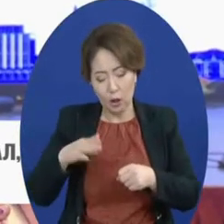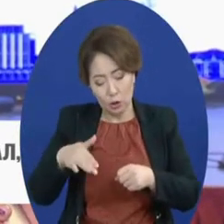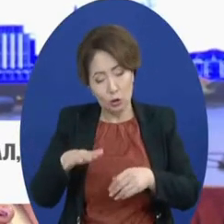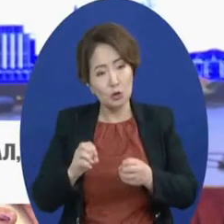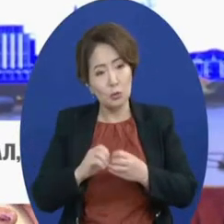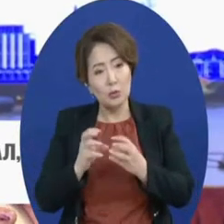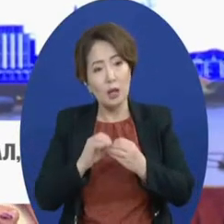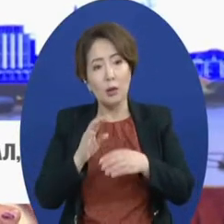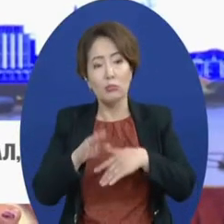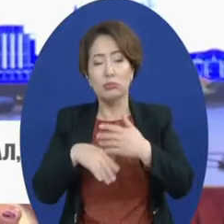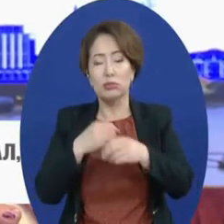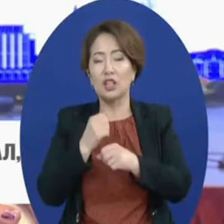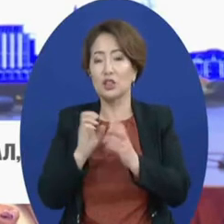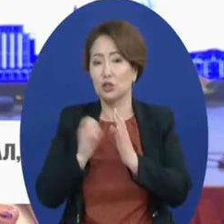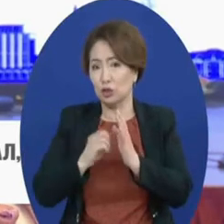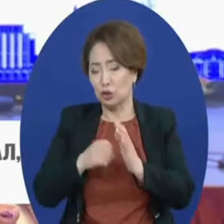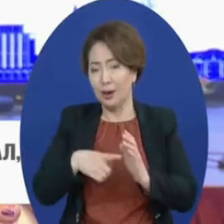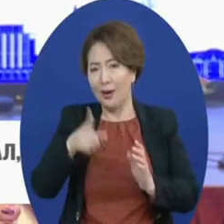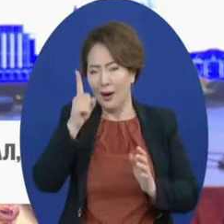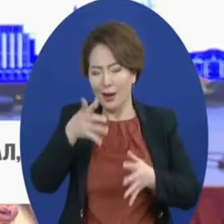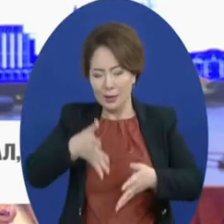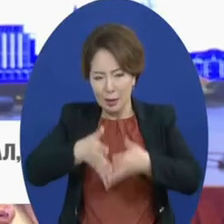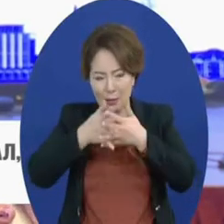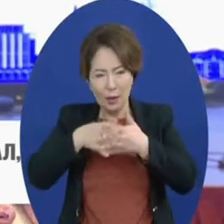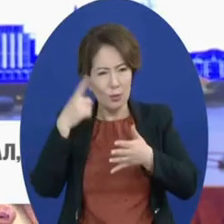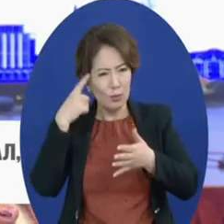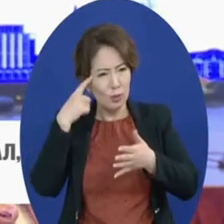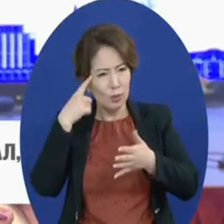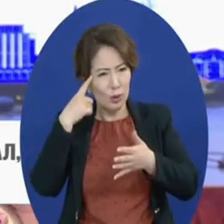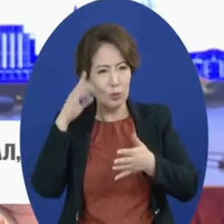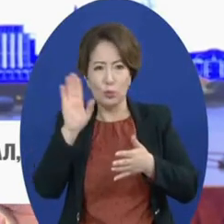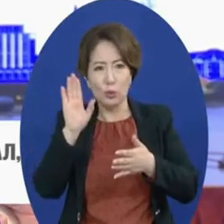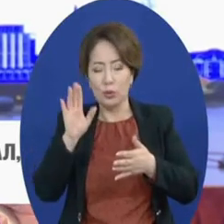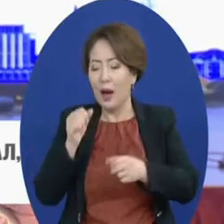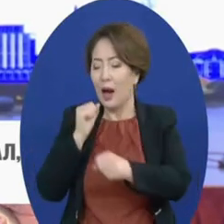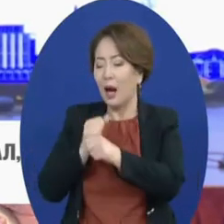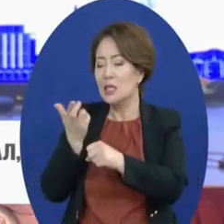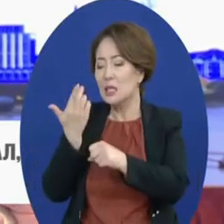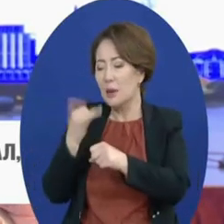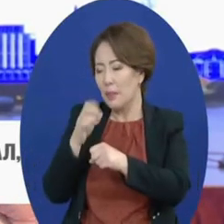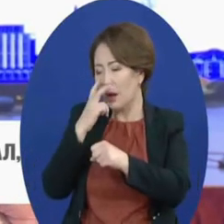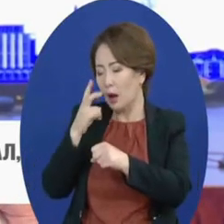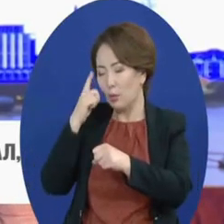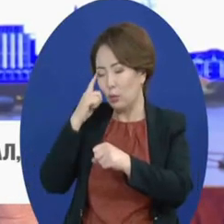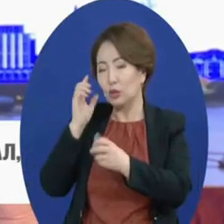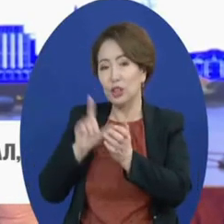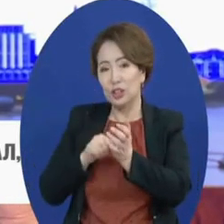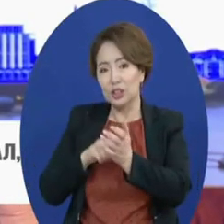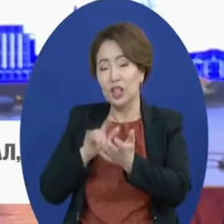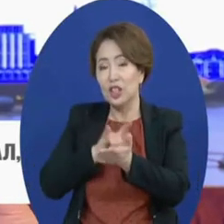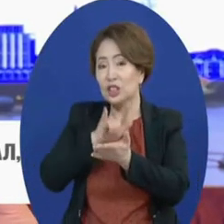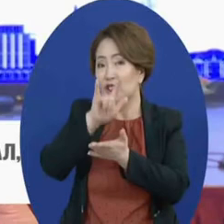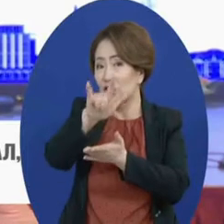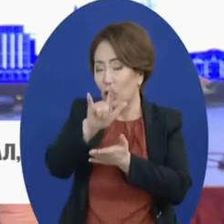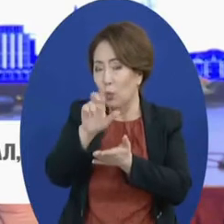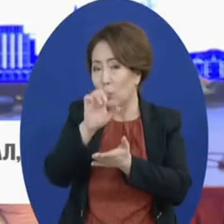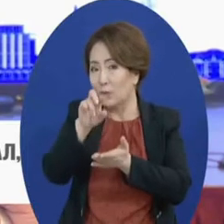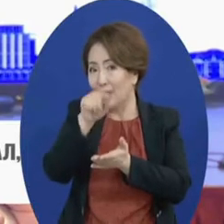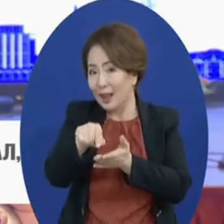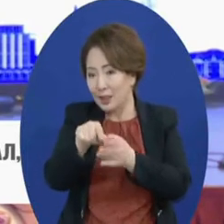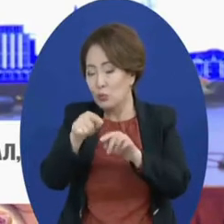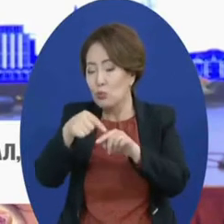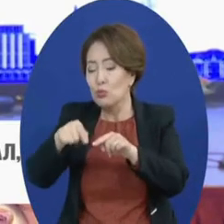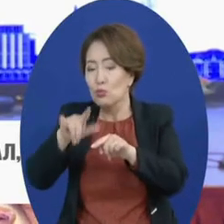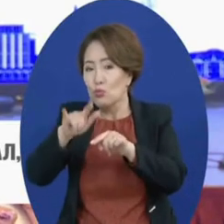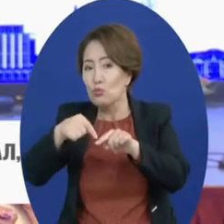эхэлчихсэн. Ажлууд хийгдэх ёстой. Зөвхөн орон сууцыг бодож болохгүй. Энд дандаа ажлын байраар бодох ёстой. Тухайлбал нисэх онгоцны буудлын одооны ашиглаж онгоцны цаана